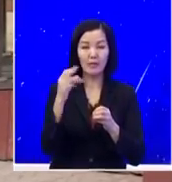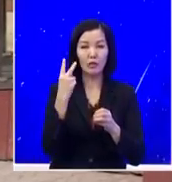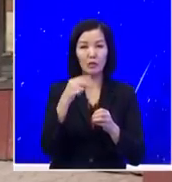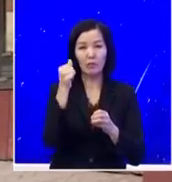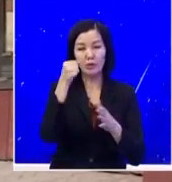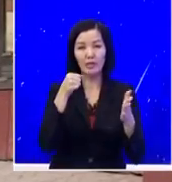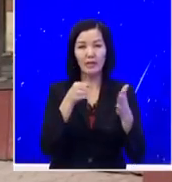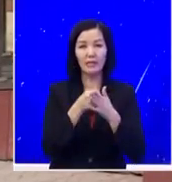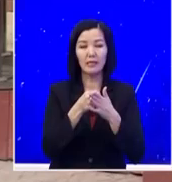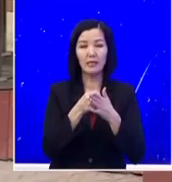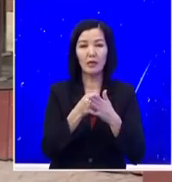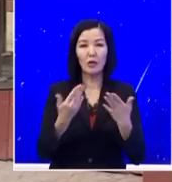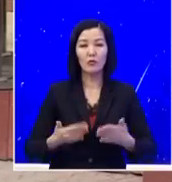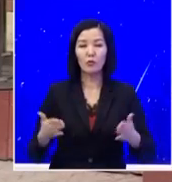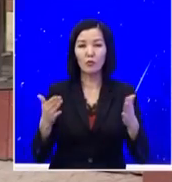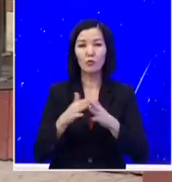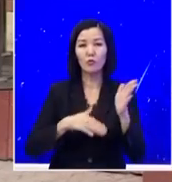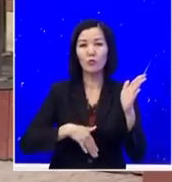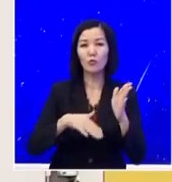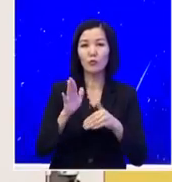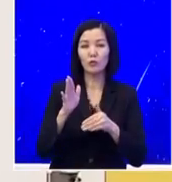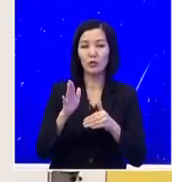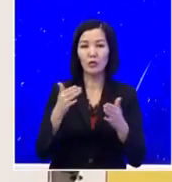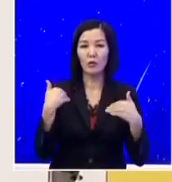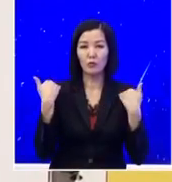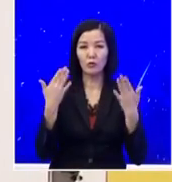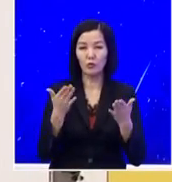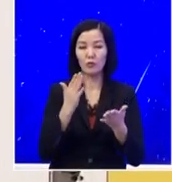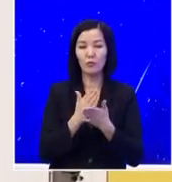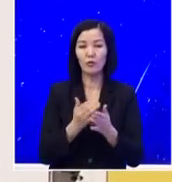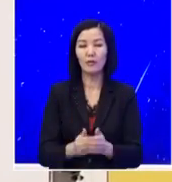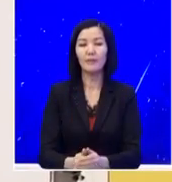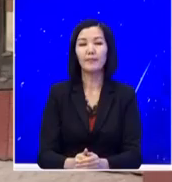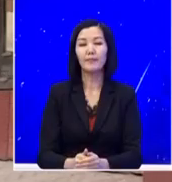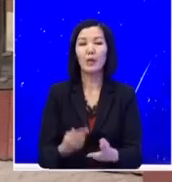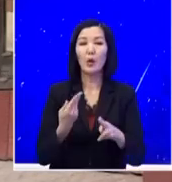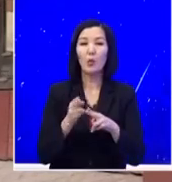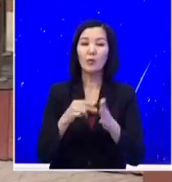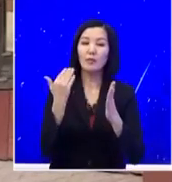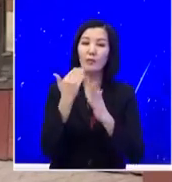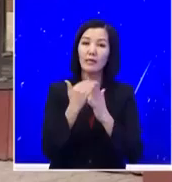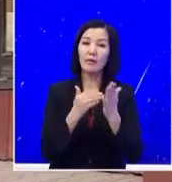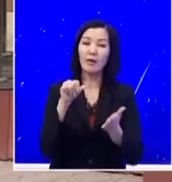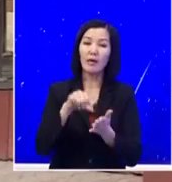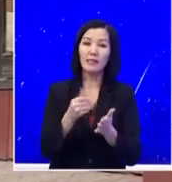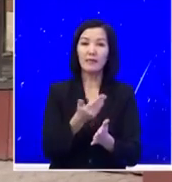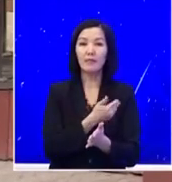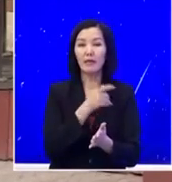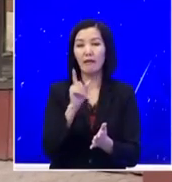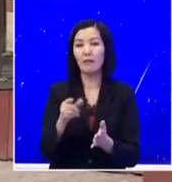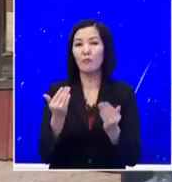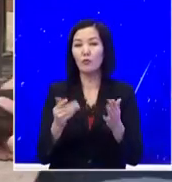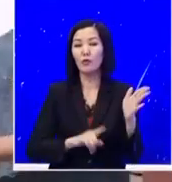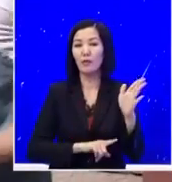дейінгі тұрғын үй жағдайларын жақсарту қарастырылған. Осы бағдарлама қатысам деген азаматтарға бүгіннен